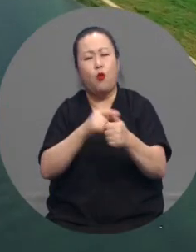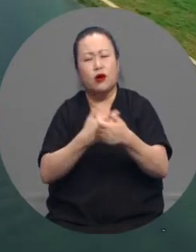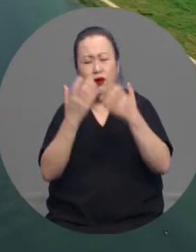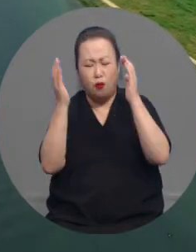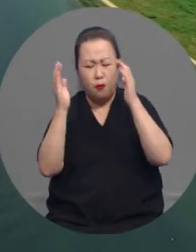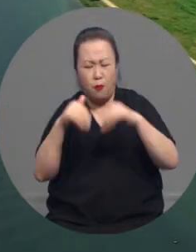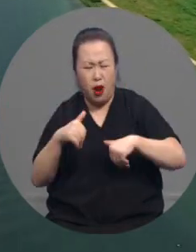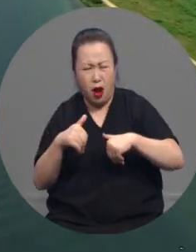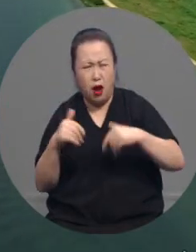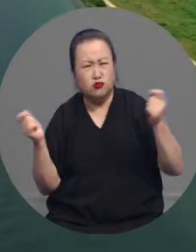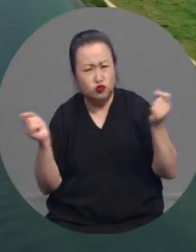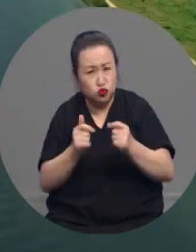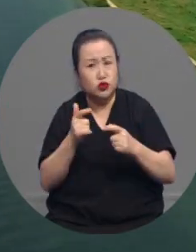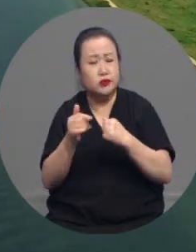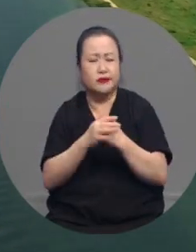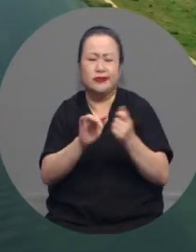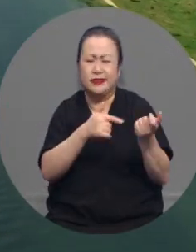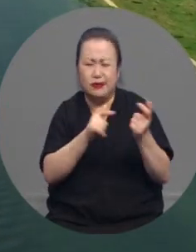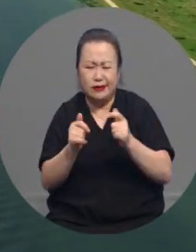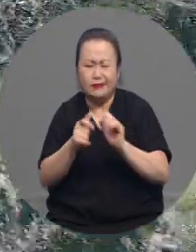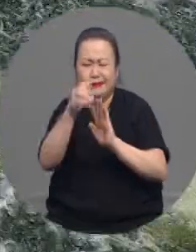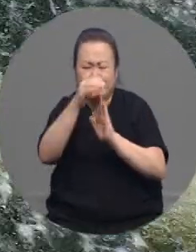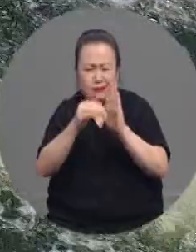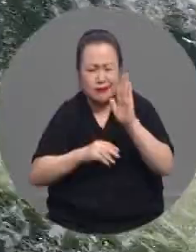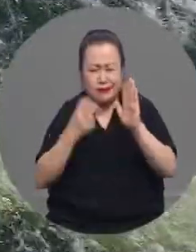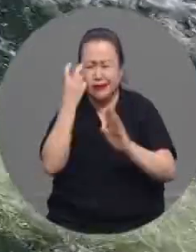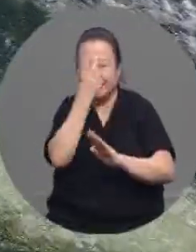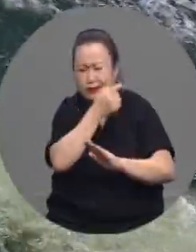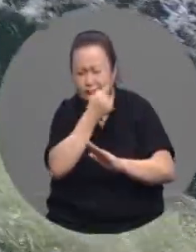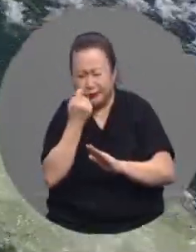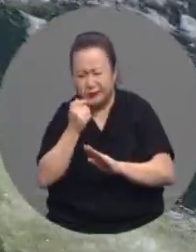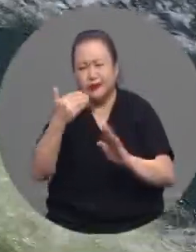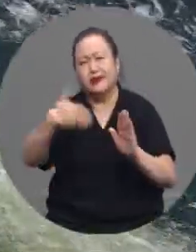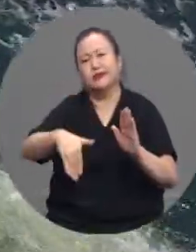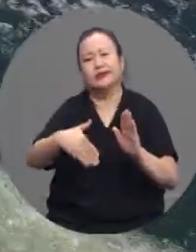파괴를 최소화할 수 있는지 세부적이고 과학적인 검증이 안 된